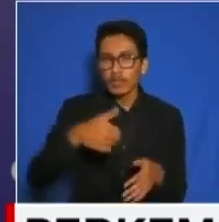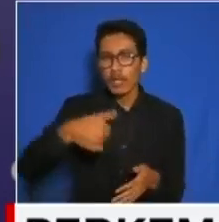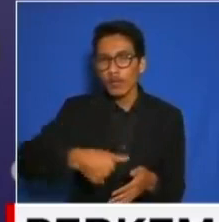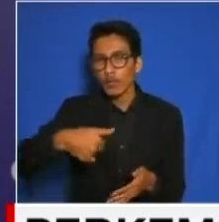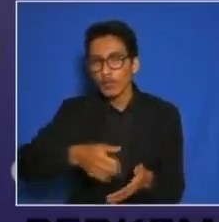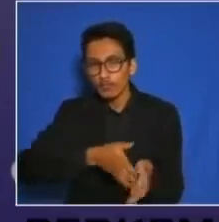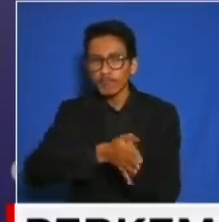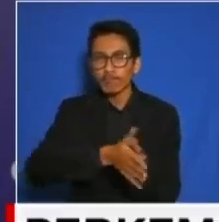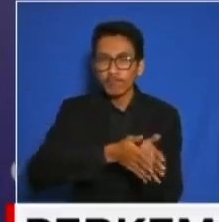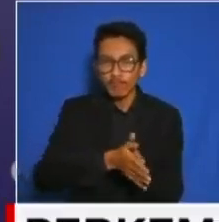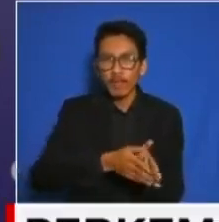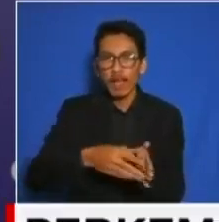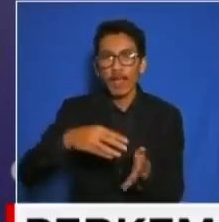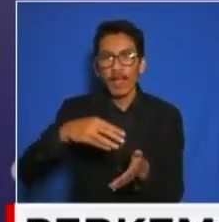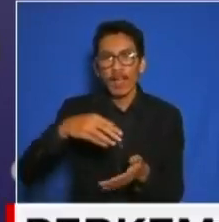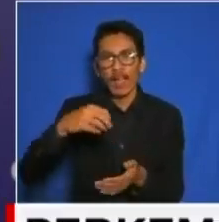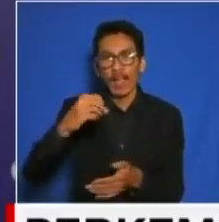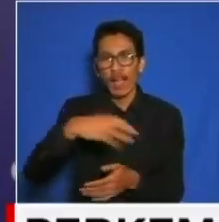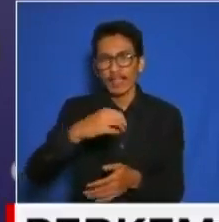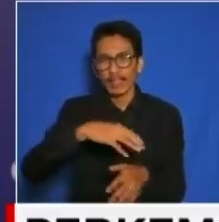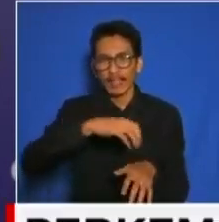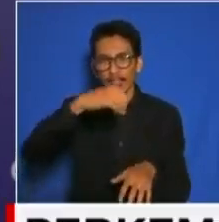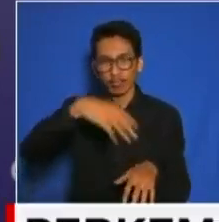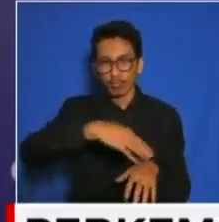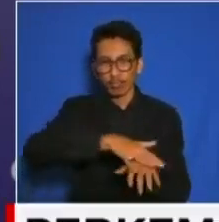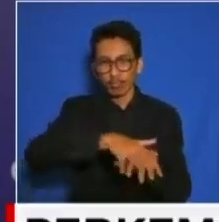mengalir. Pakai masker.